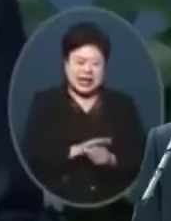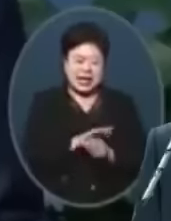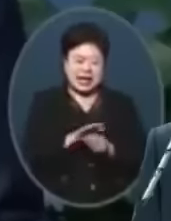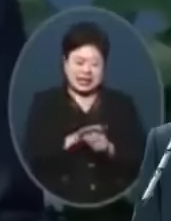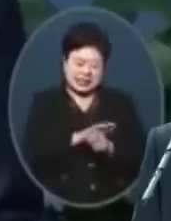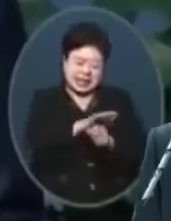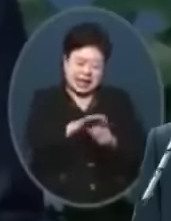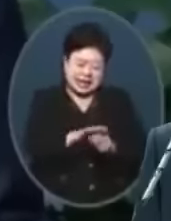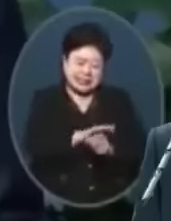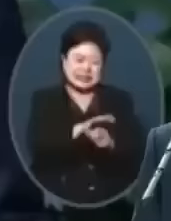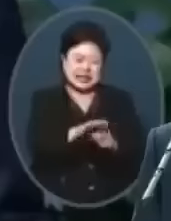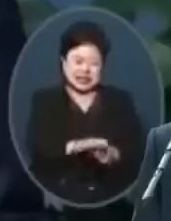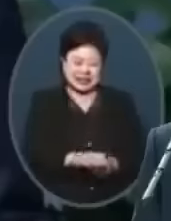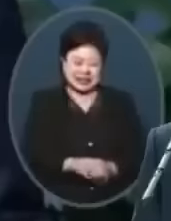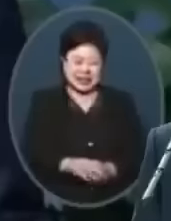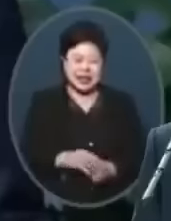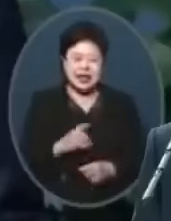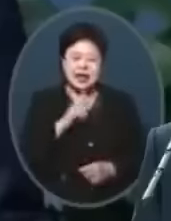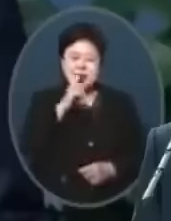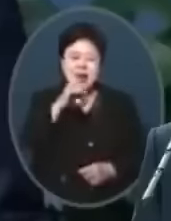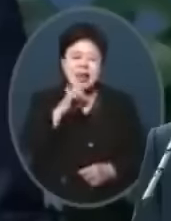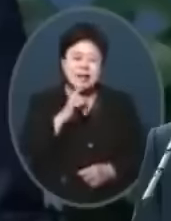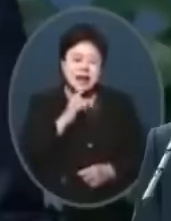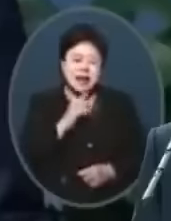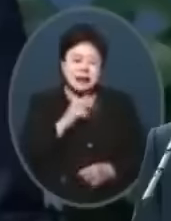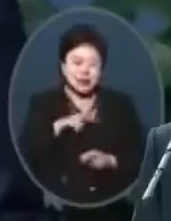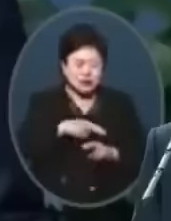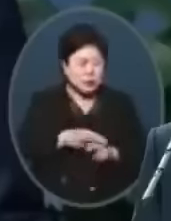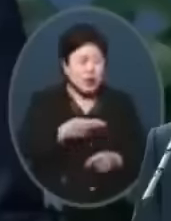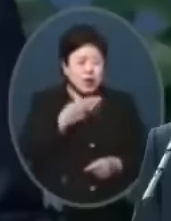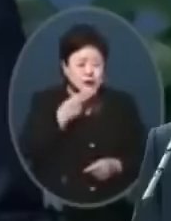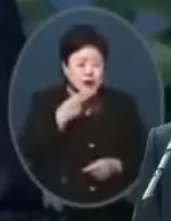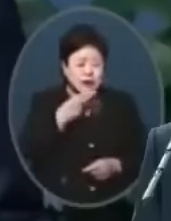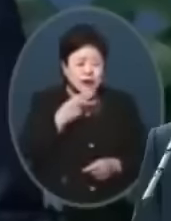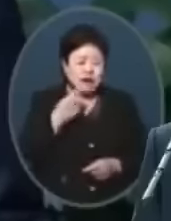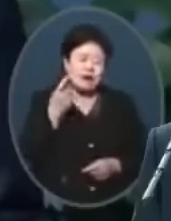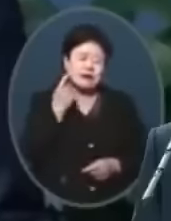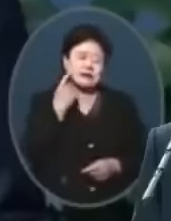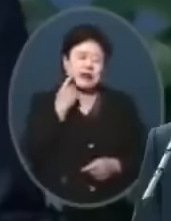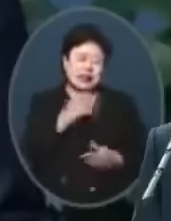하고도 선물로 증명을 하지 않으면 안 되는 것입니다.